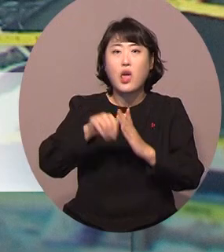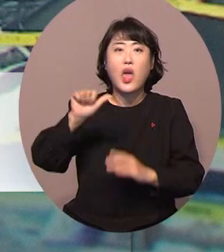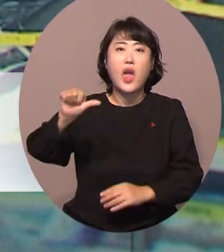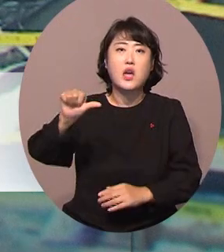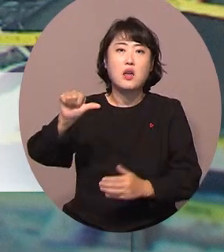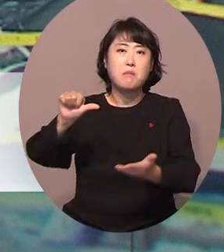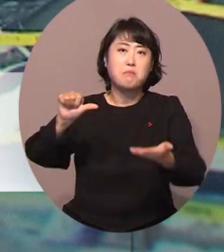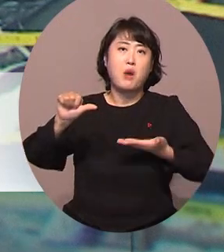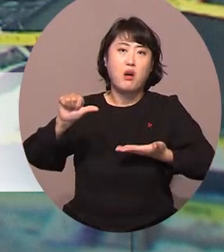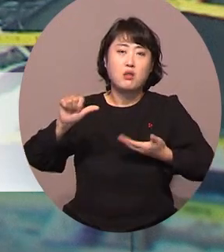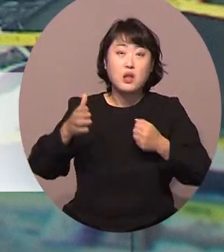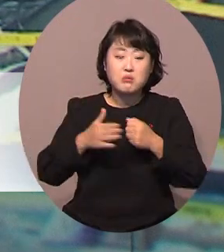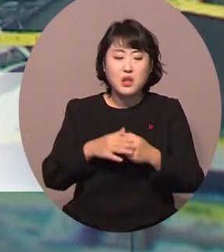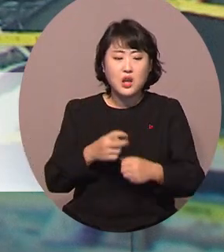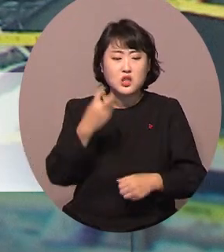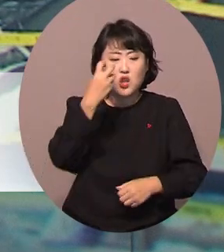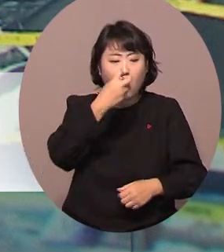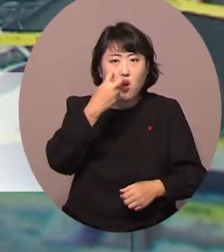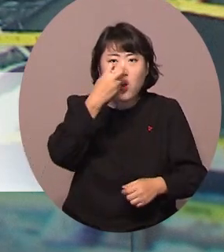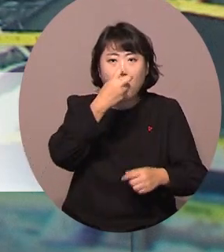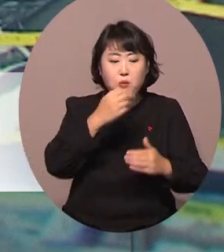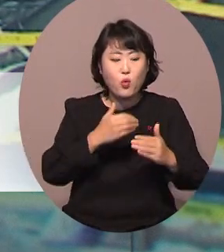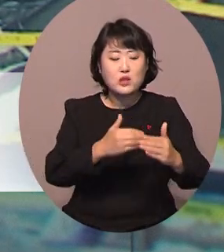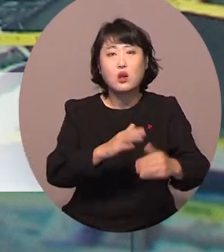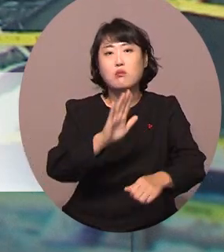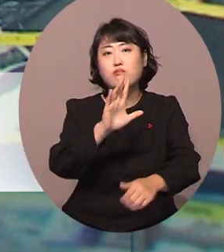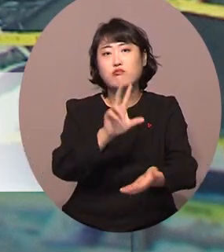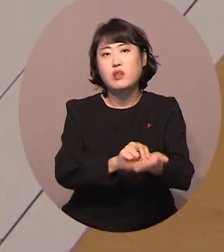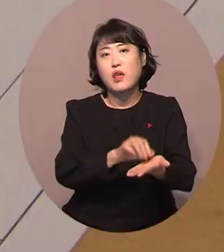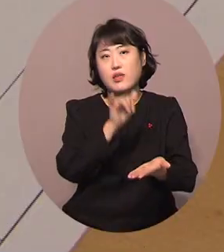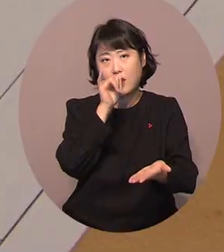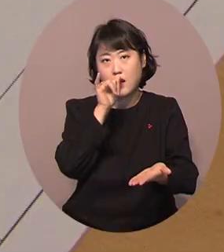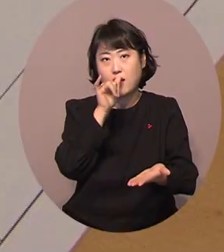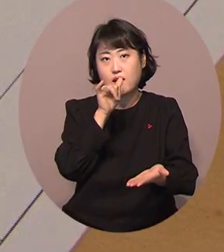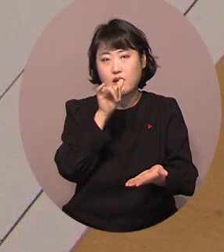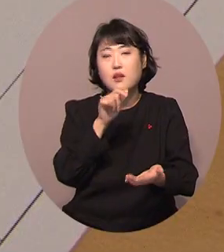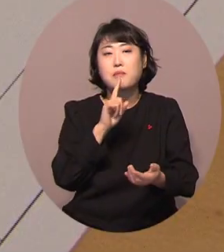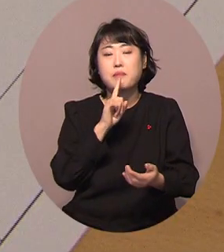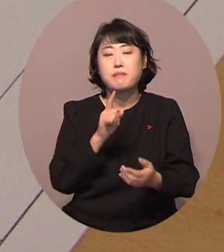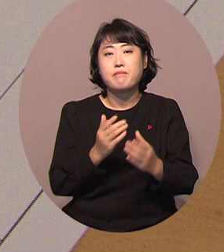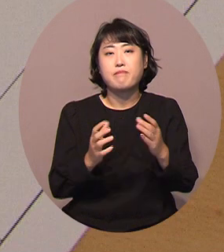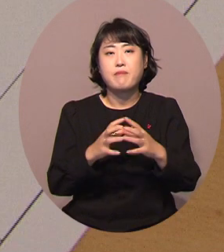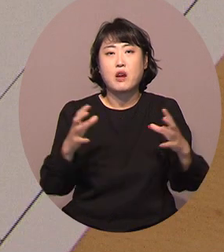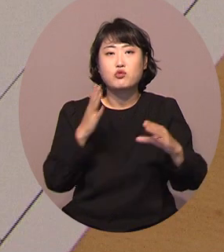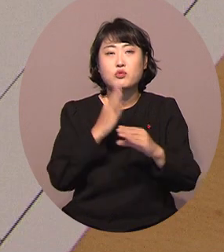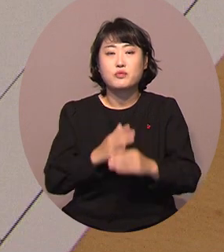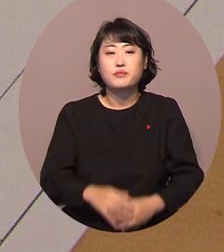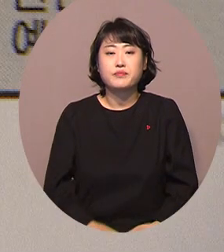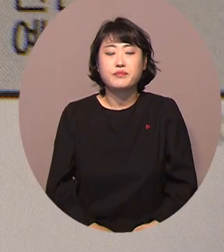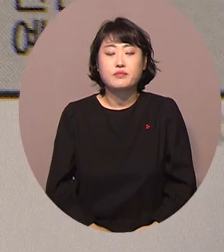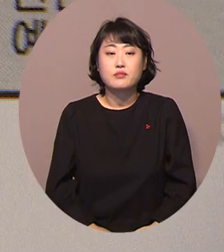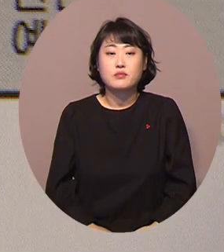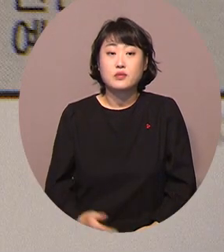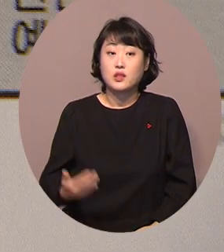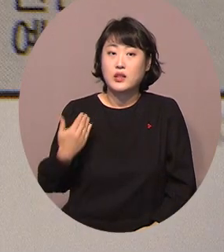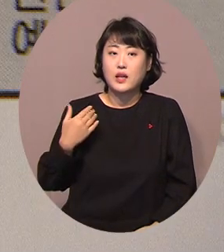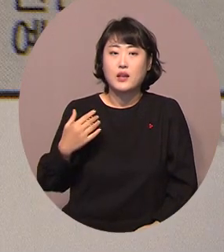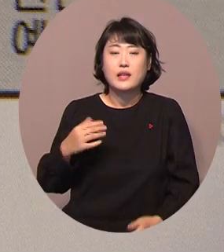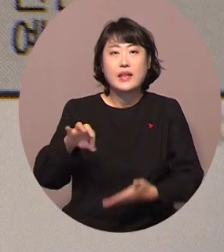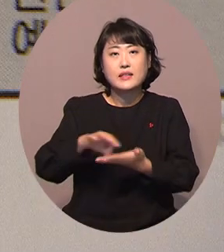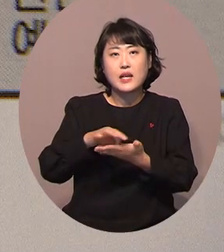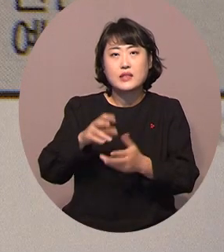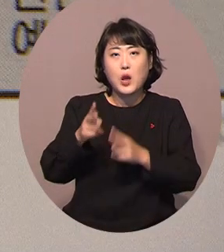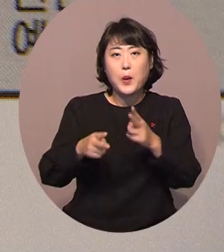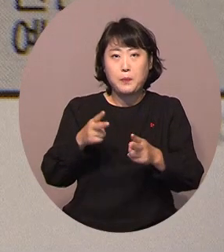문제가 있었던 것 아니냐는 지적이 나오고 있습니다 김태욱 기자입니다 서천군의 지난해 세출 예산 사업